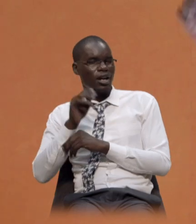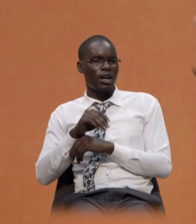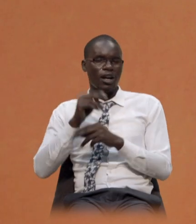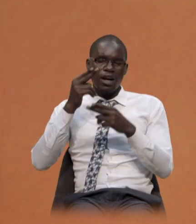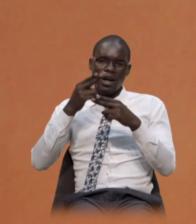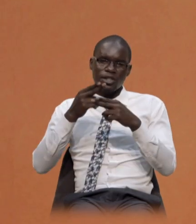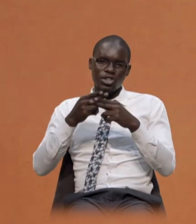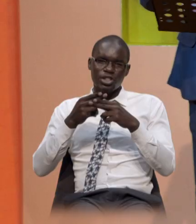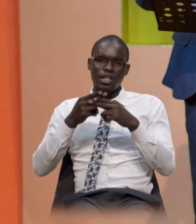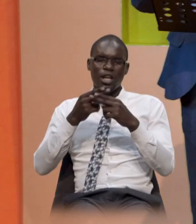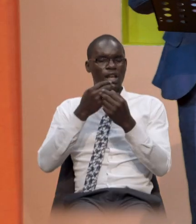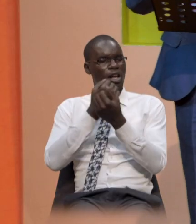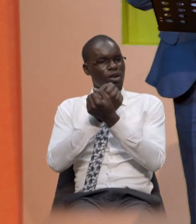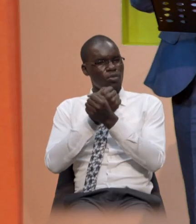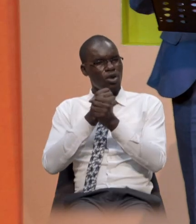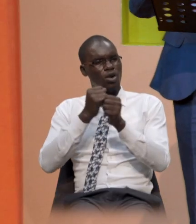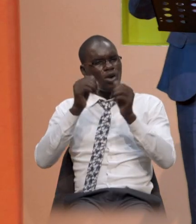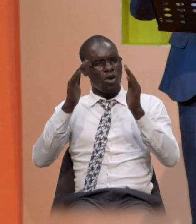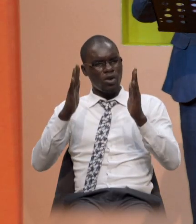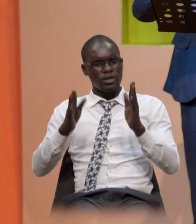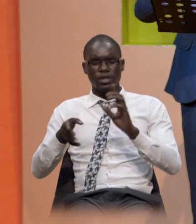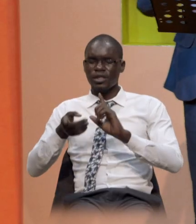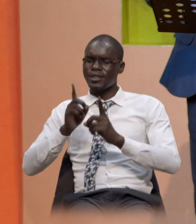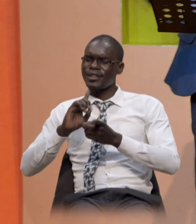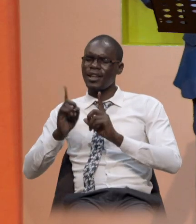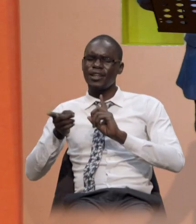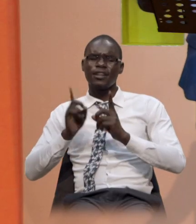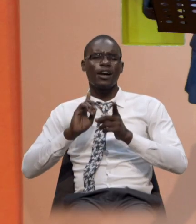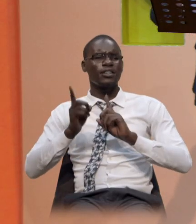likasikia, jina la mwokozi